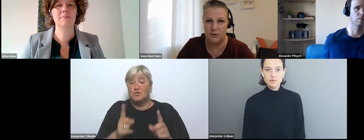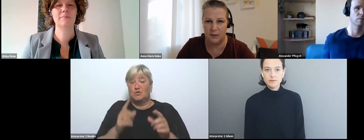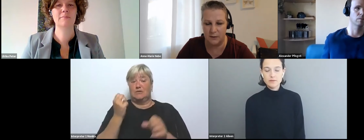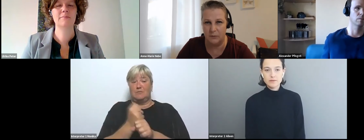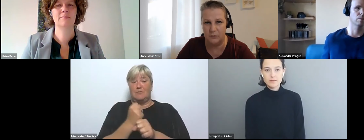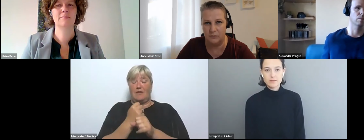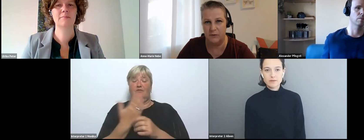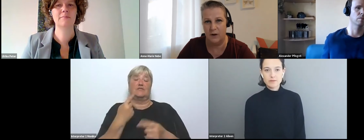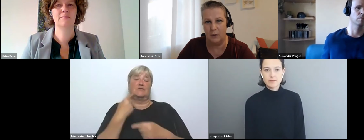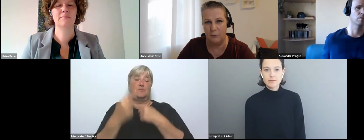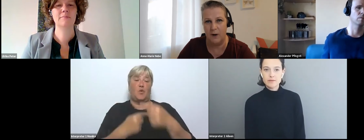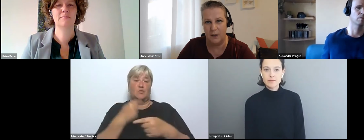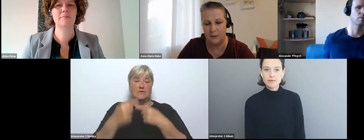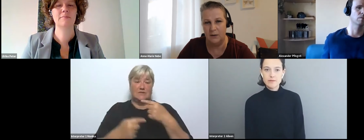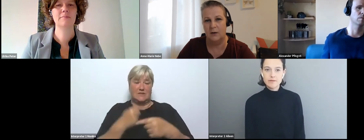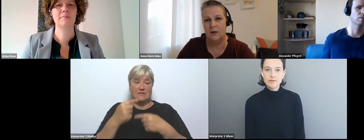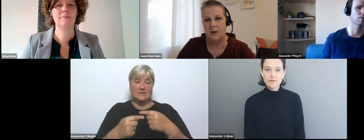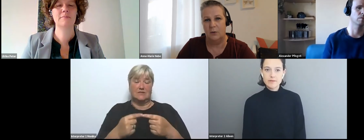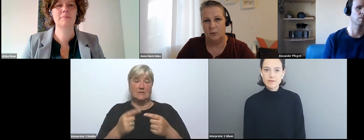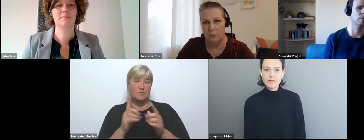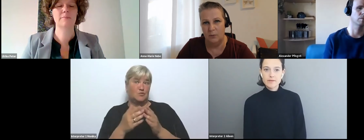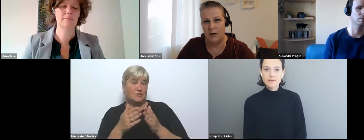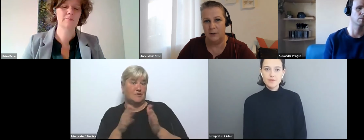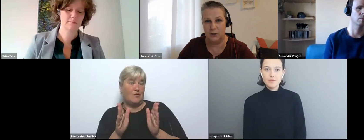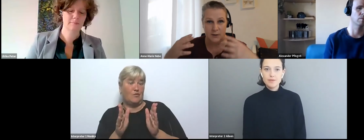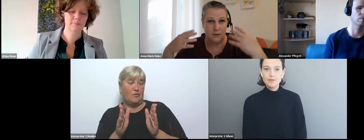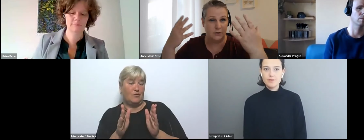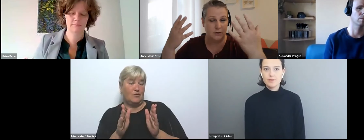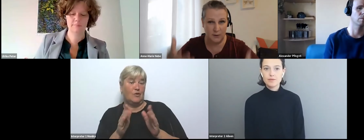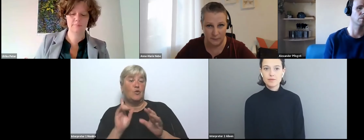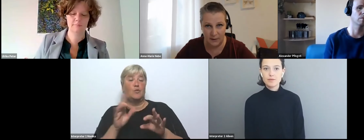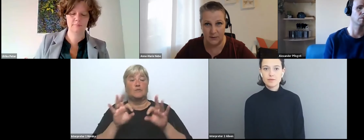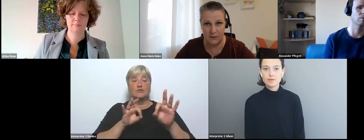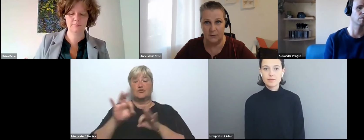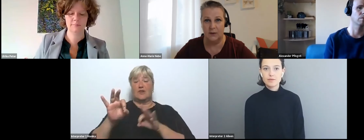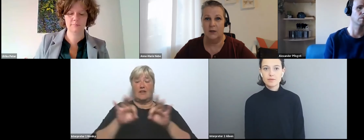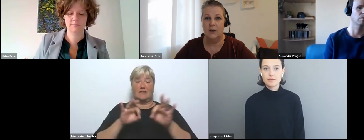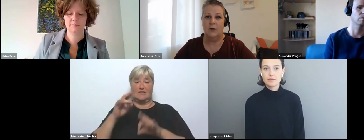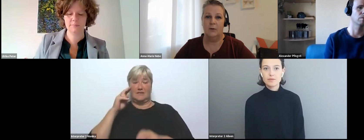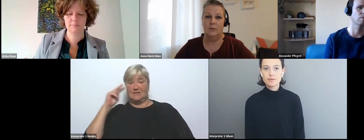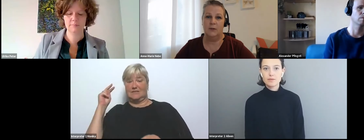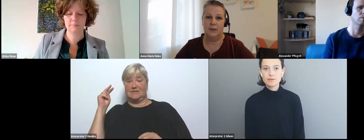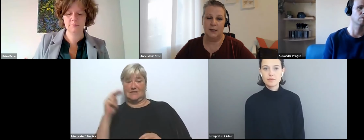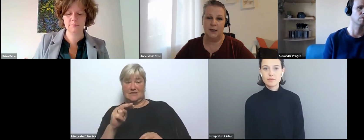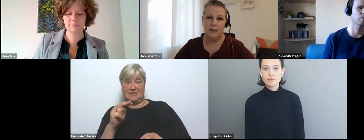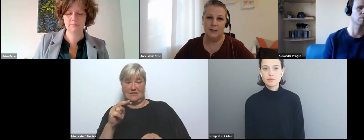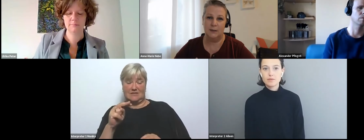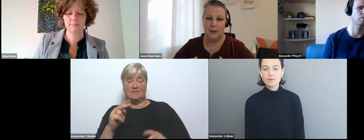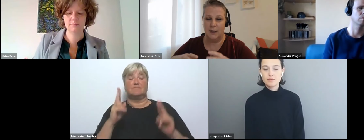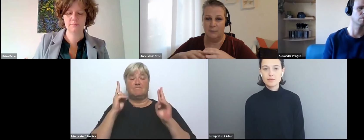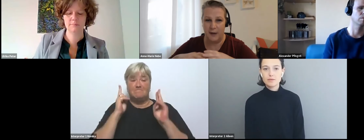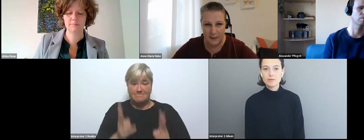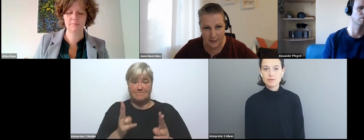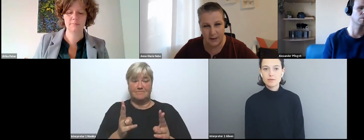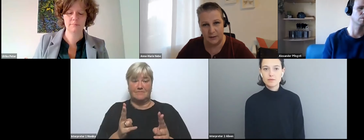welche Prozesse müssen wir aufmachen, um eine strategische Sichtweise